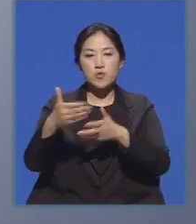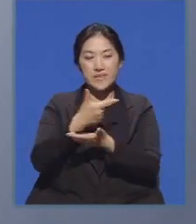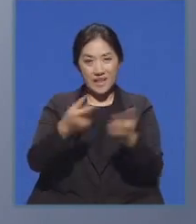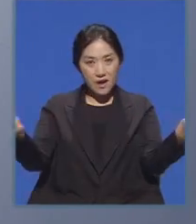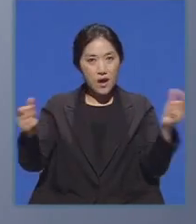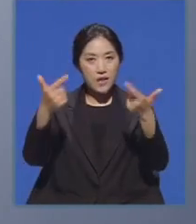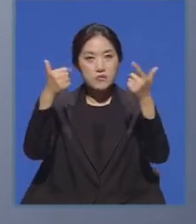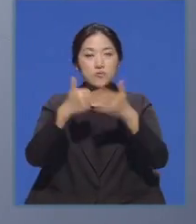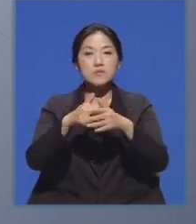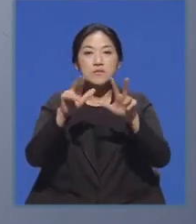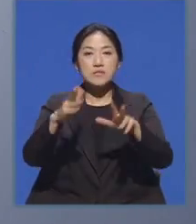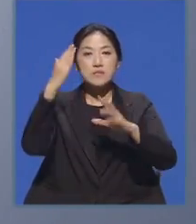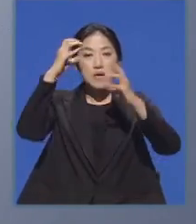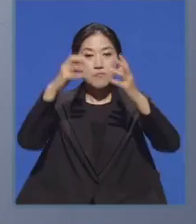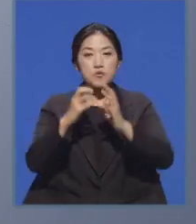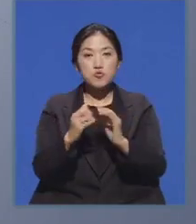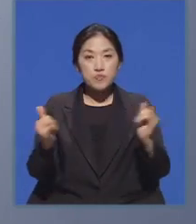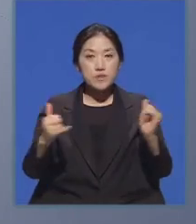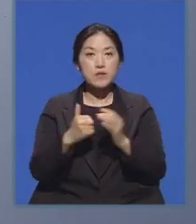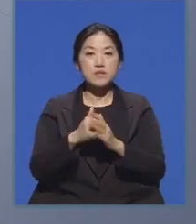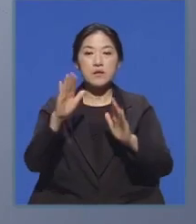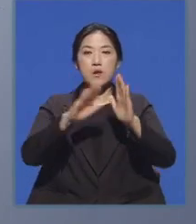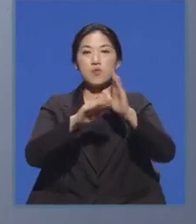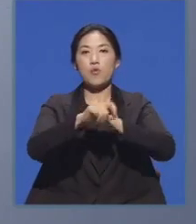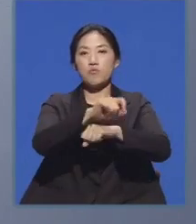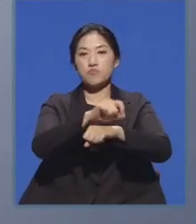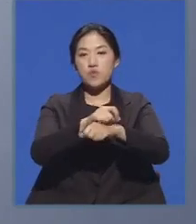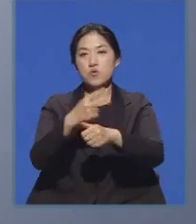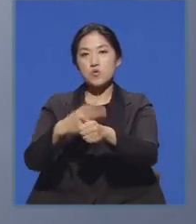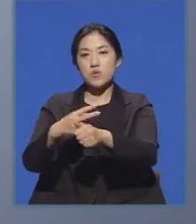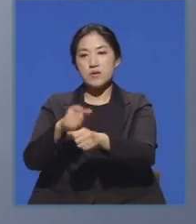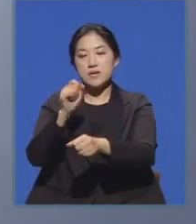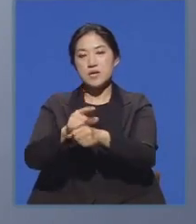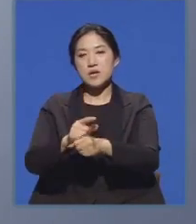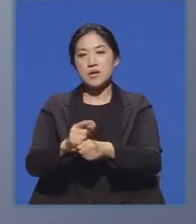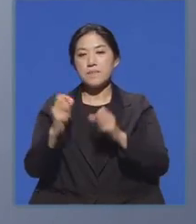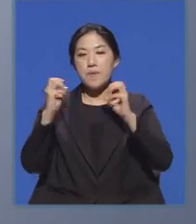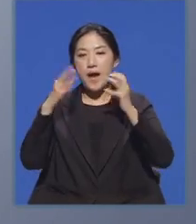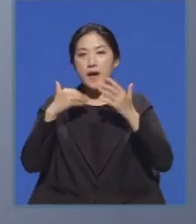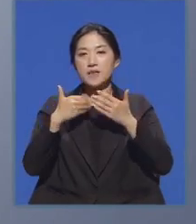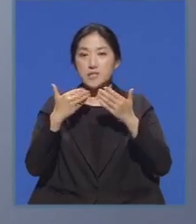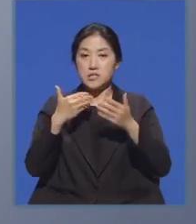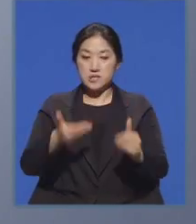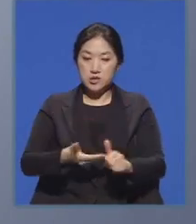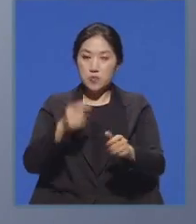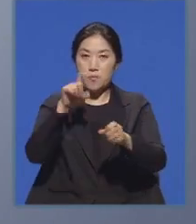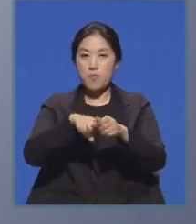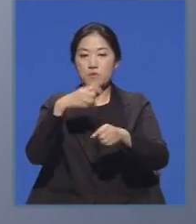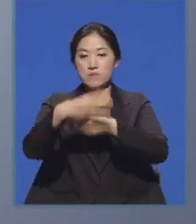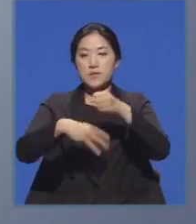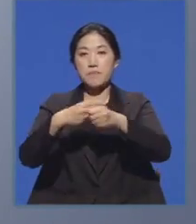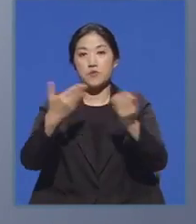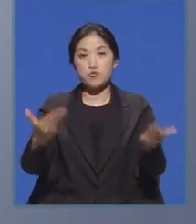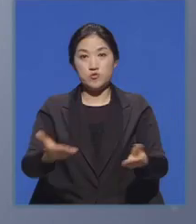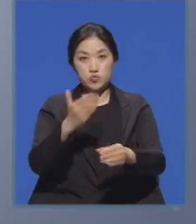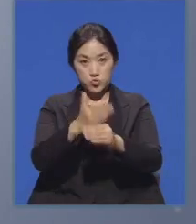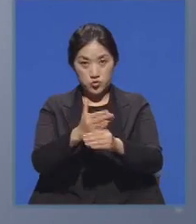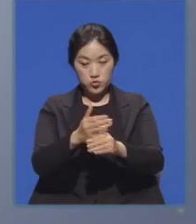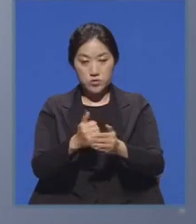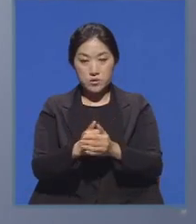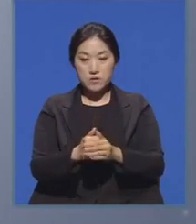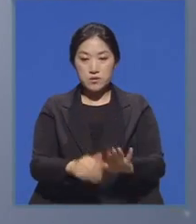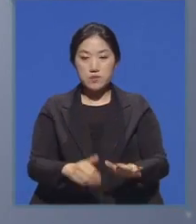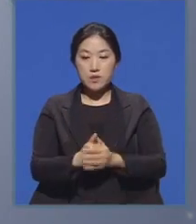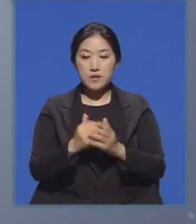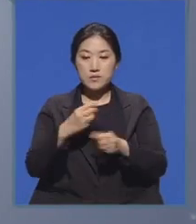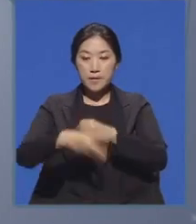아닙니다. 지금 대한민국 국민으로서 공무원, 교사들은 이미 육아휴직 3년을 하고 있고 육아휴직 3년을 고등학교, 아이가 고등학교